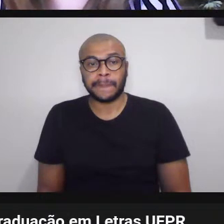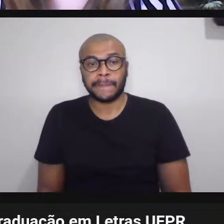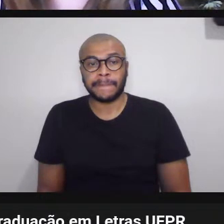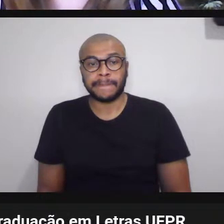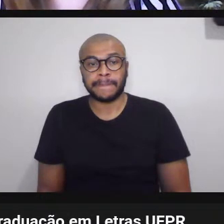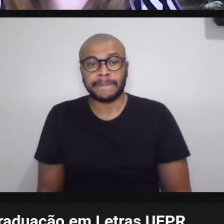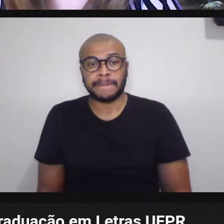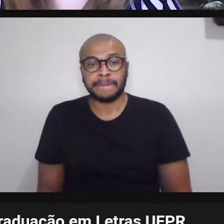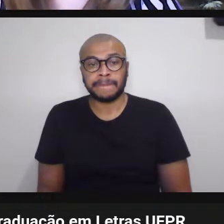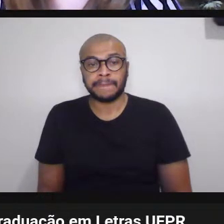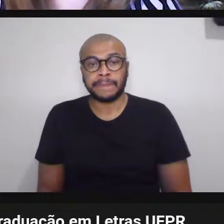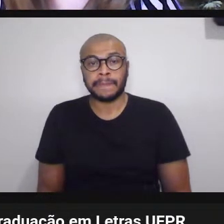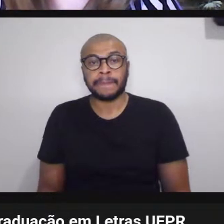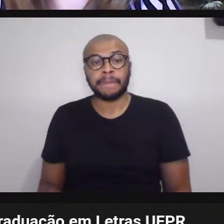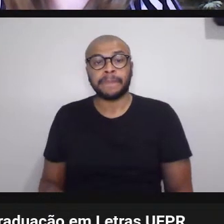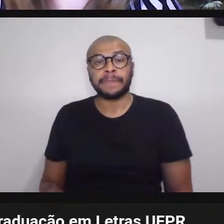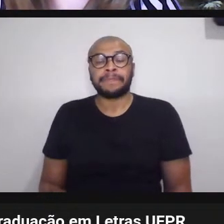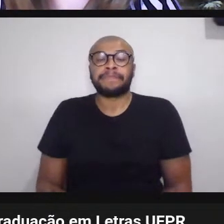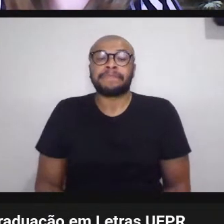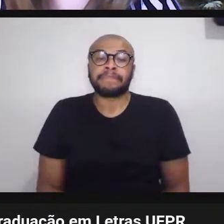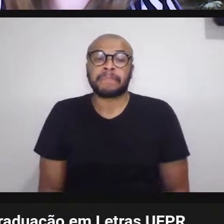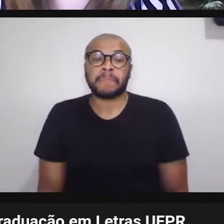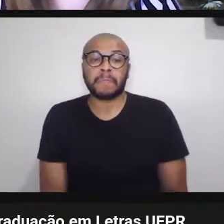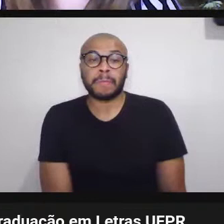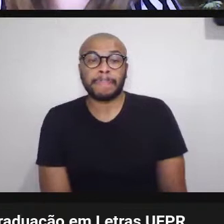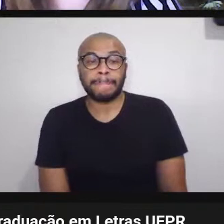O seniorki skrywał de Warszawie.